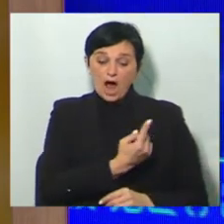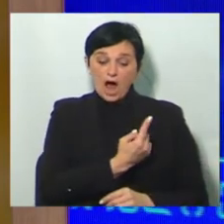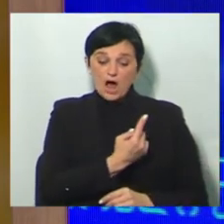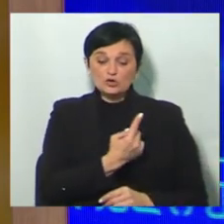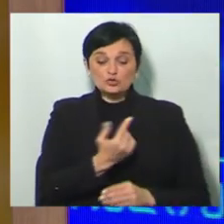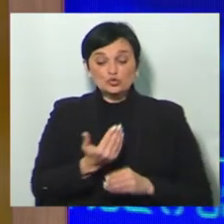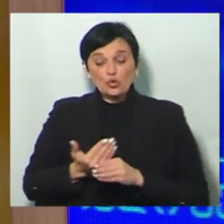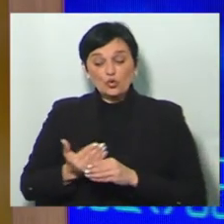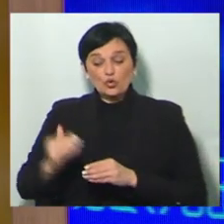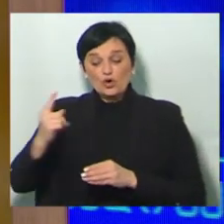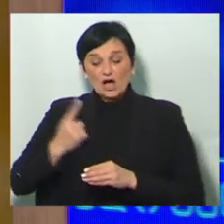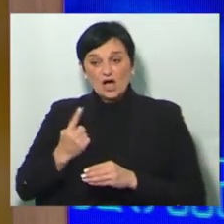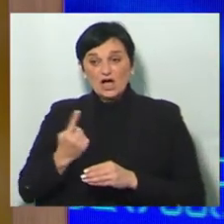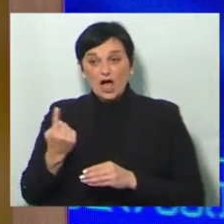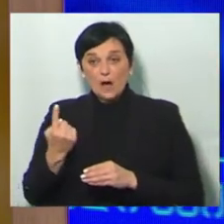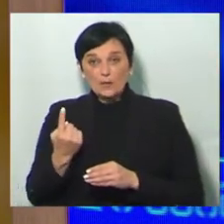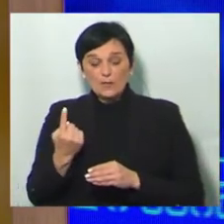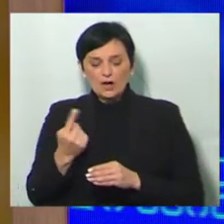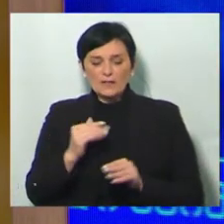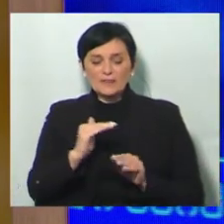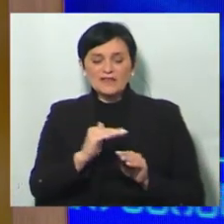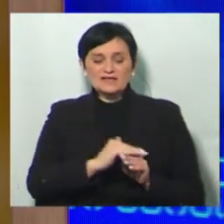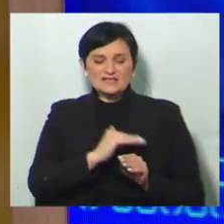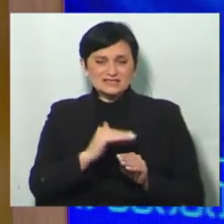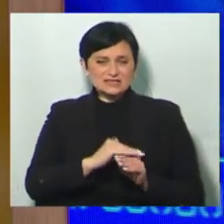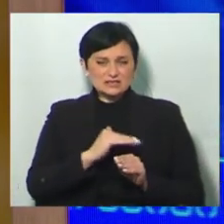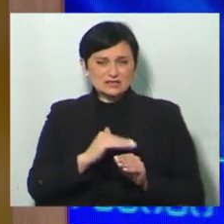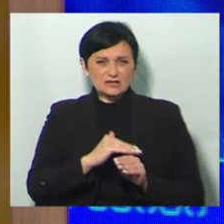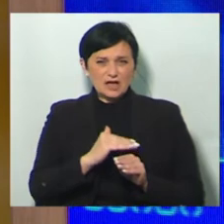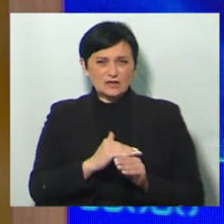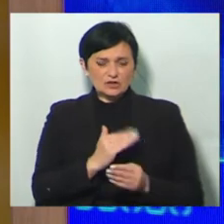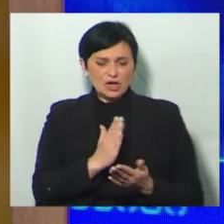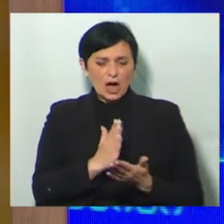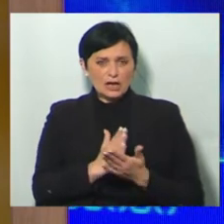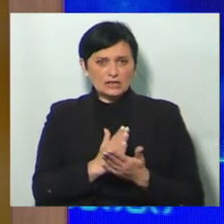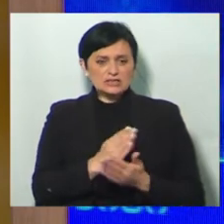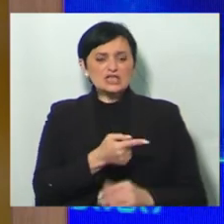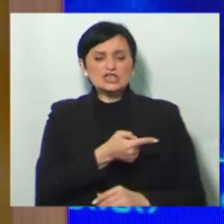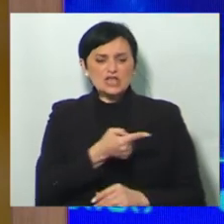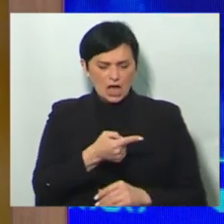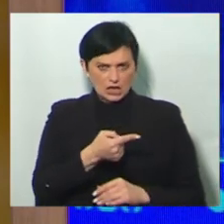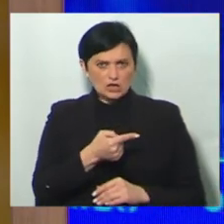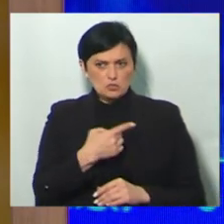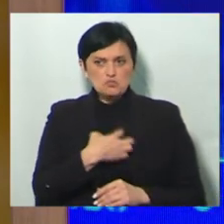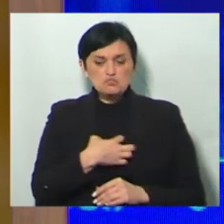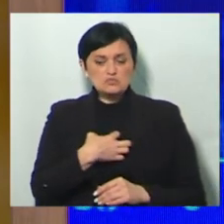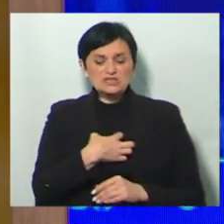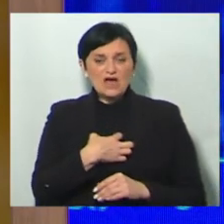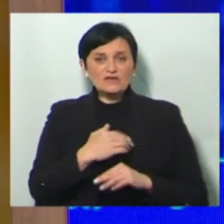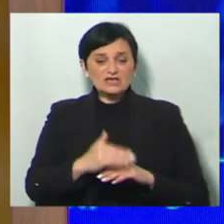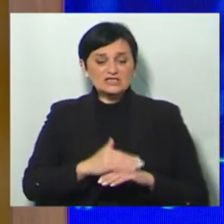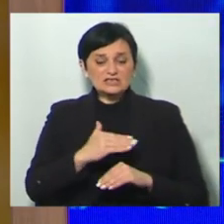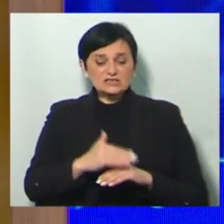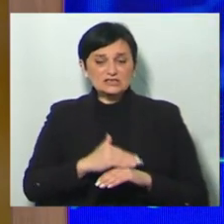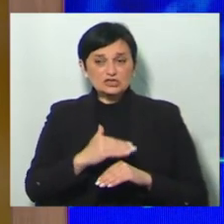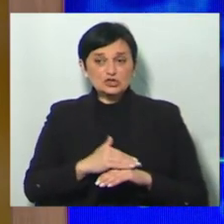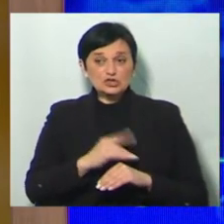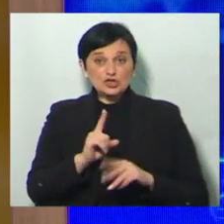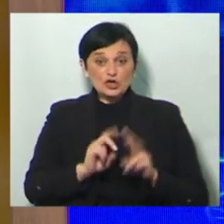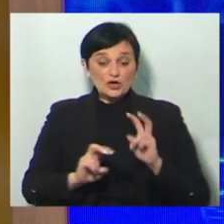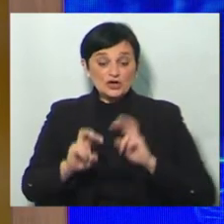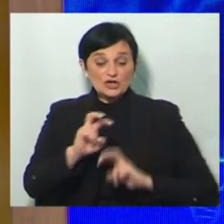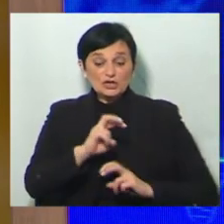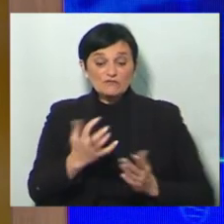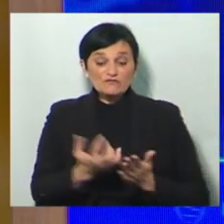და სიკეთე, არა მარტო არის ამაში ნეგატიური, არამედ თავარი სიკეთე რა შეიძლება